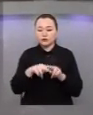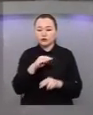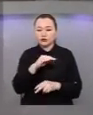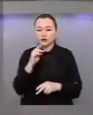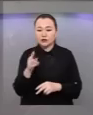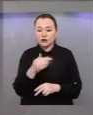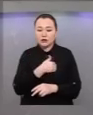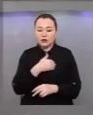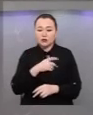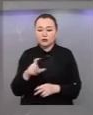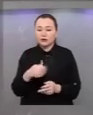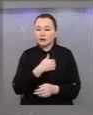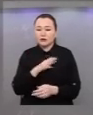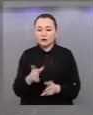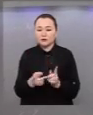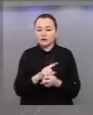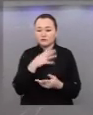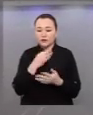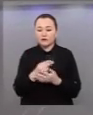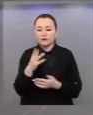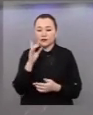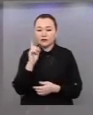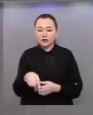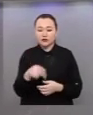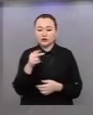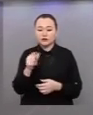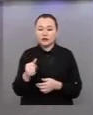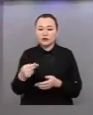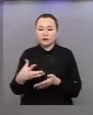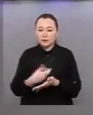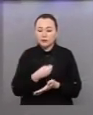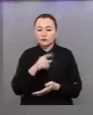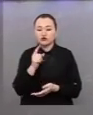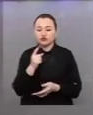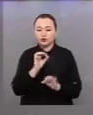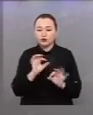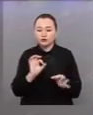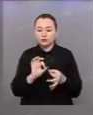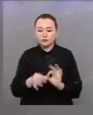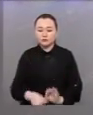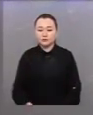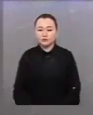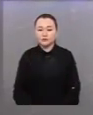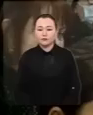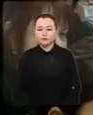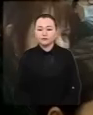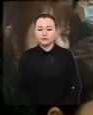Но люди не хотят менять свои квартиры даже за компенсацию. Почему, расскажет Анастасия Новикова.